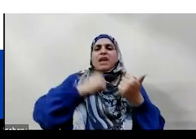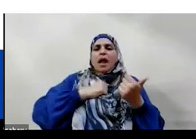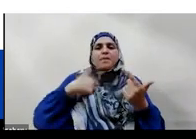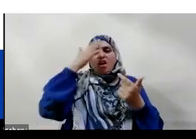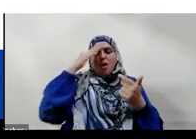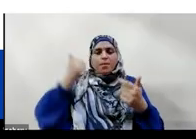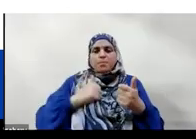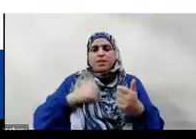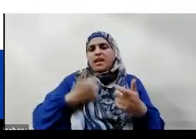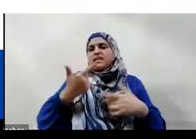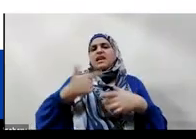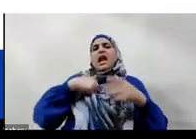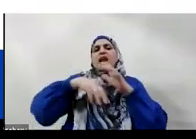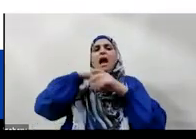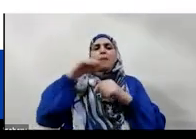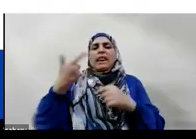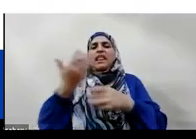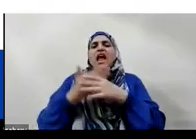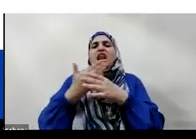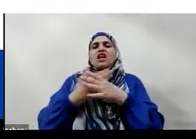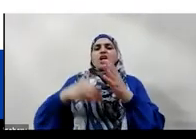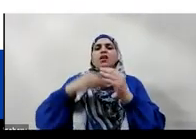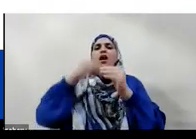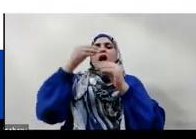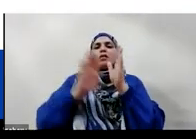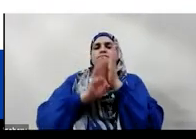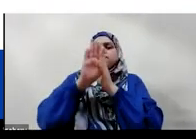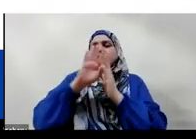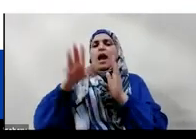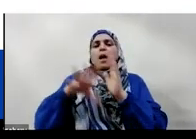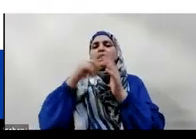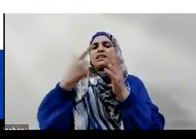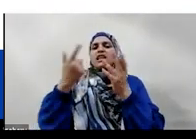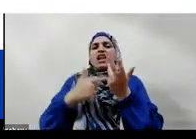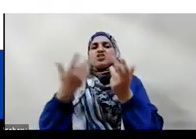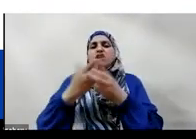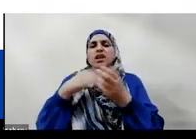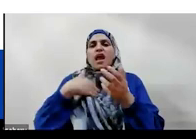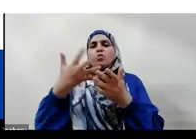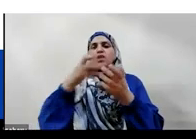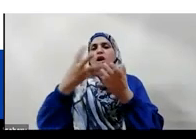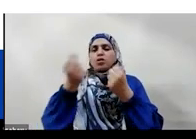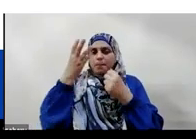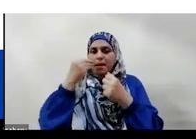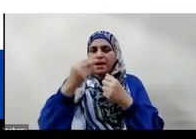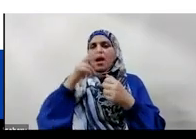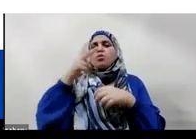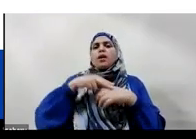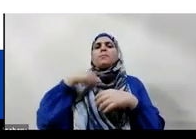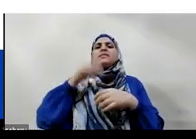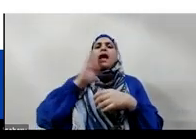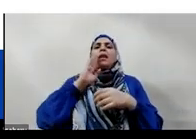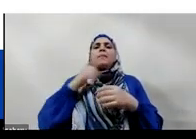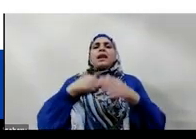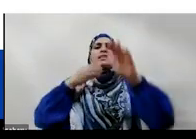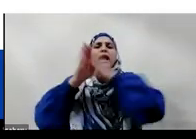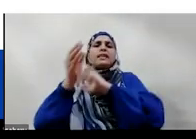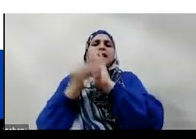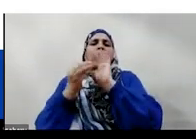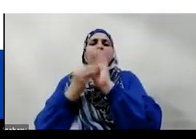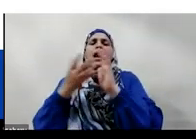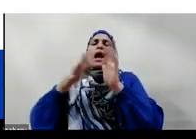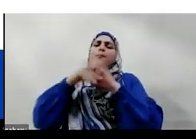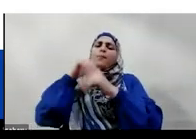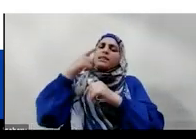لازم ال personal statement تكون متضمنة information او معلومات على ال background ال education بتاع حضرتك وال practical experience وال